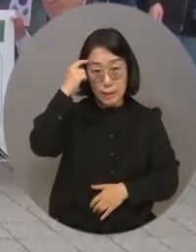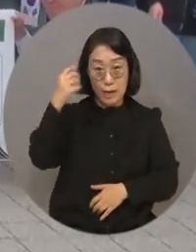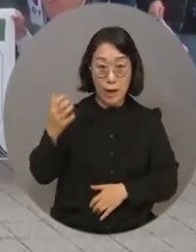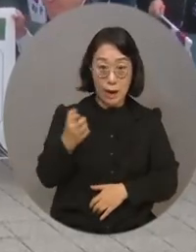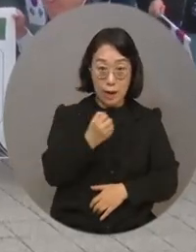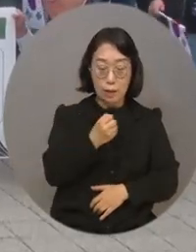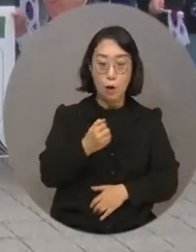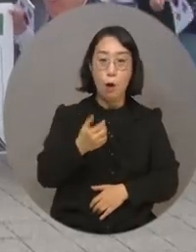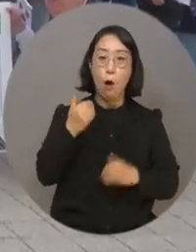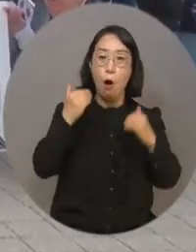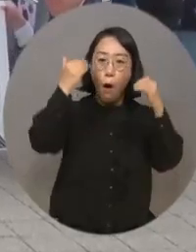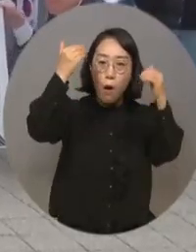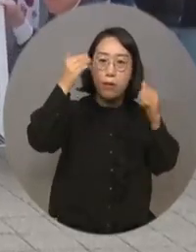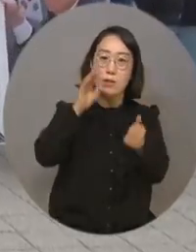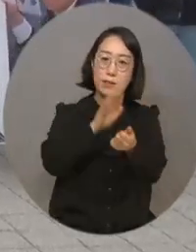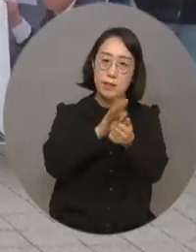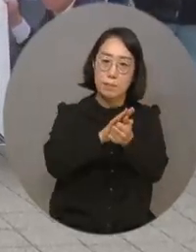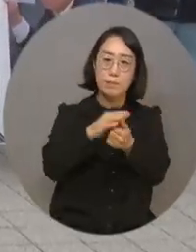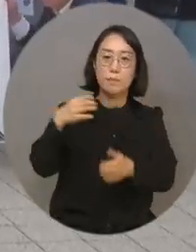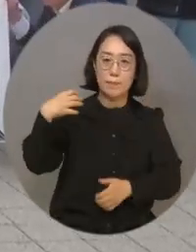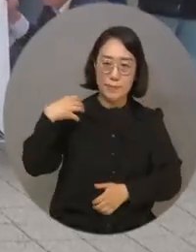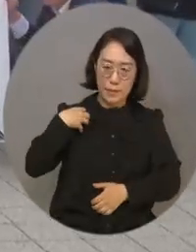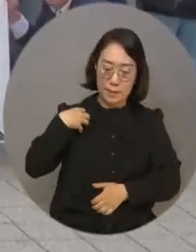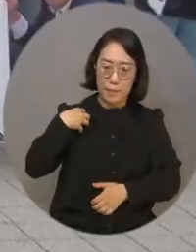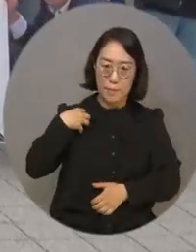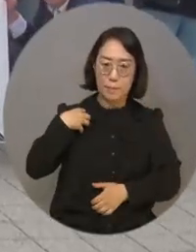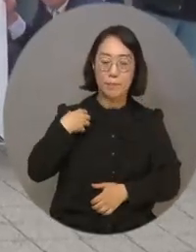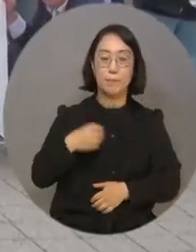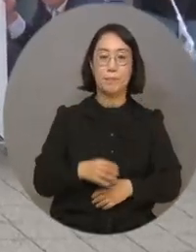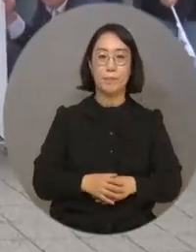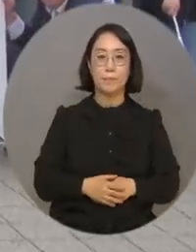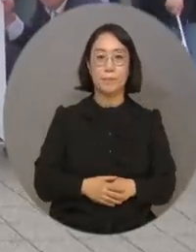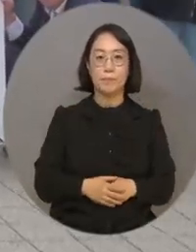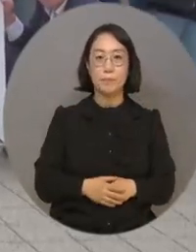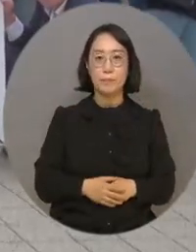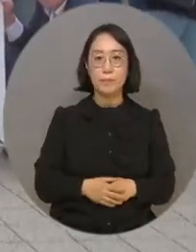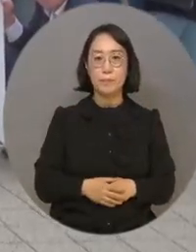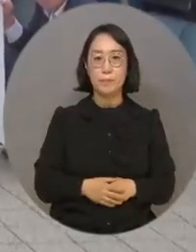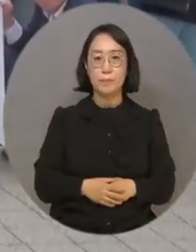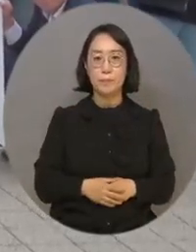노력이 계속되어야 할 것입니다. 복지TV 경기방송 정우선입니다.